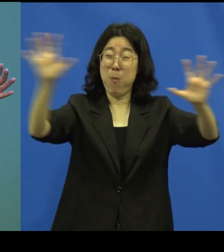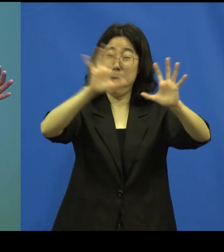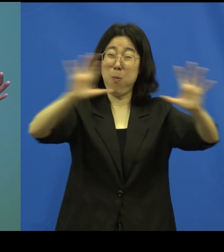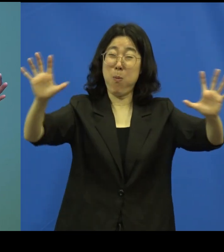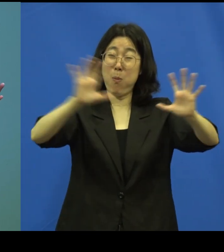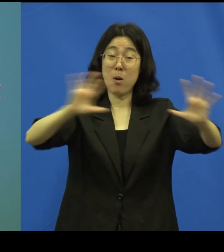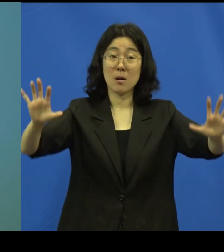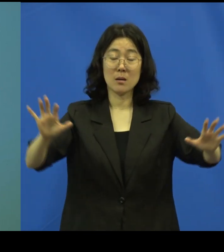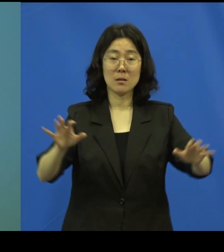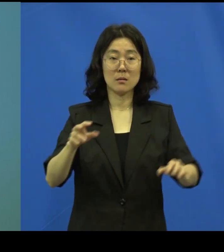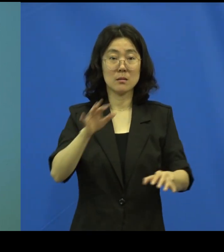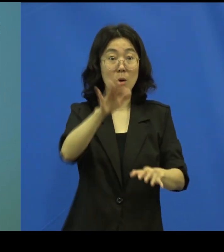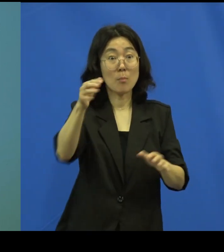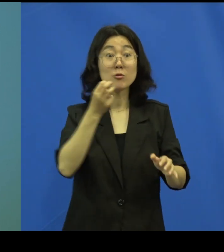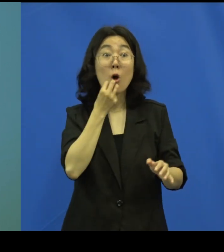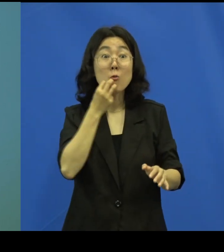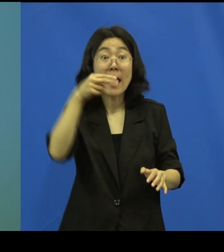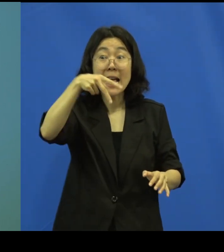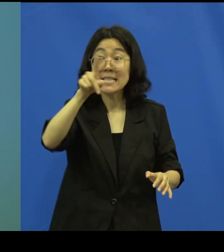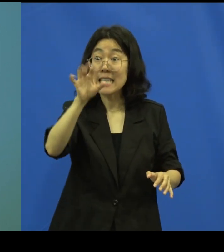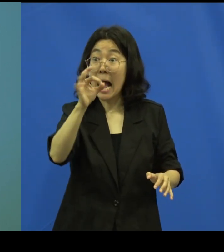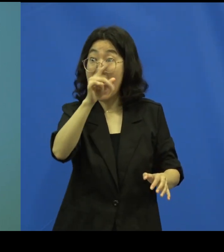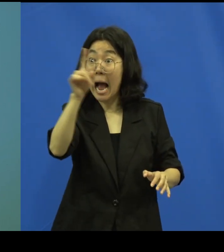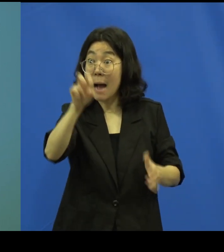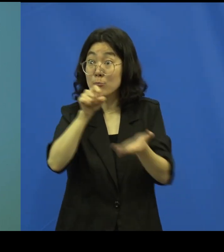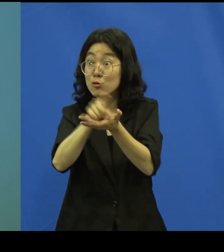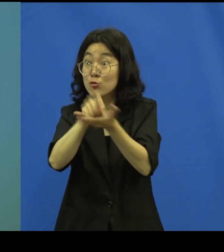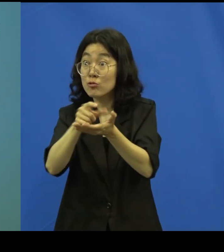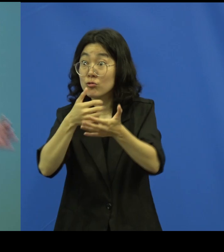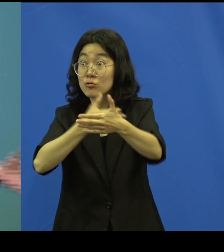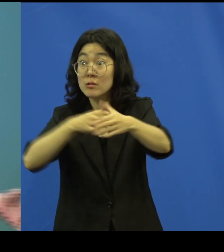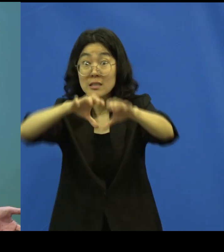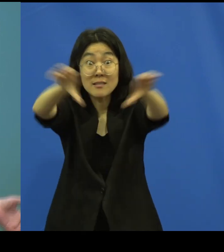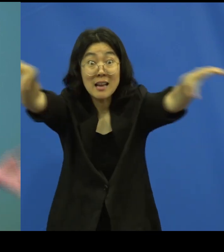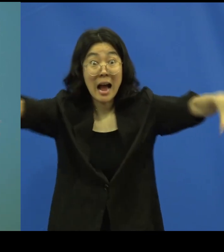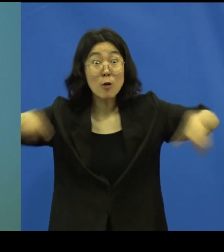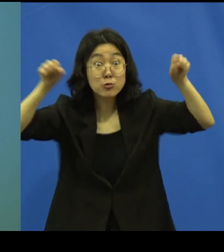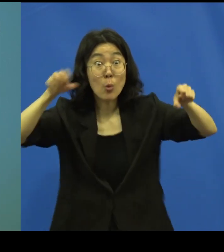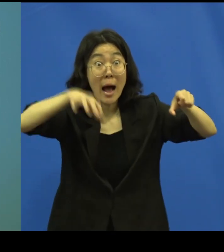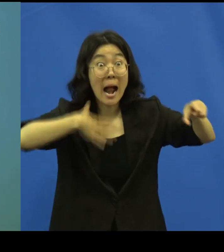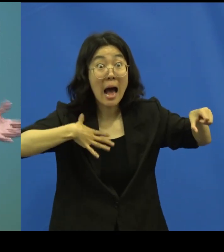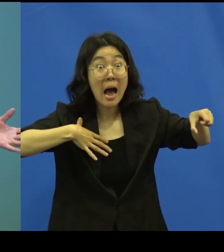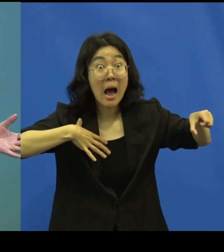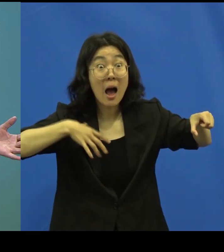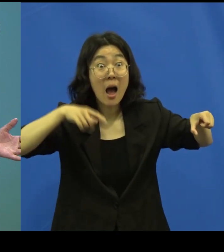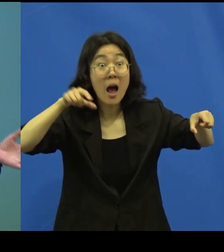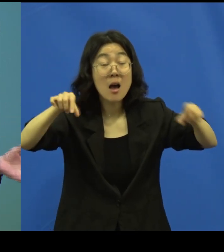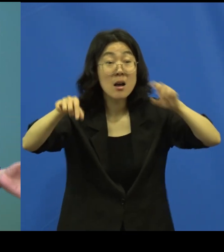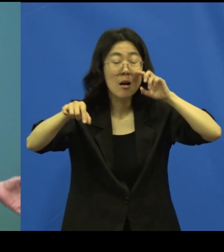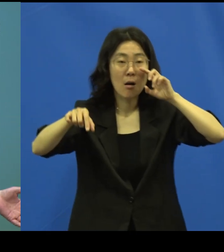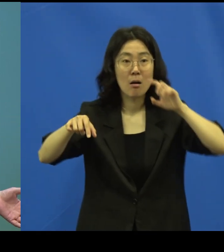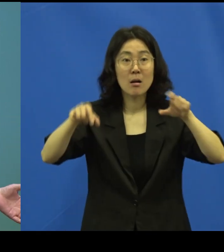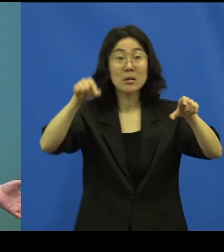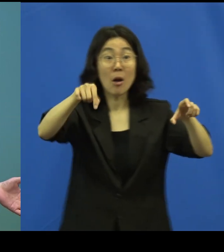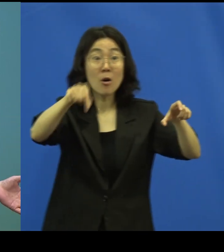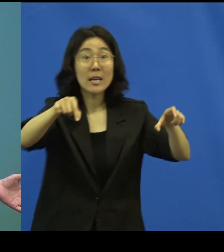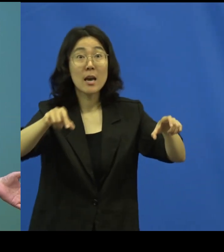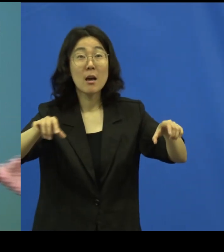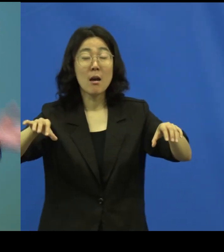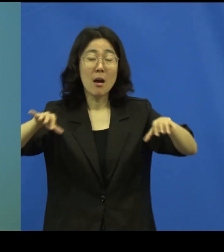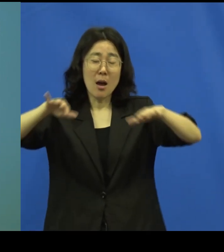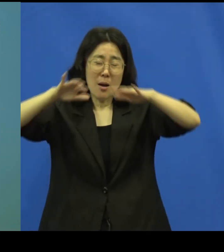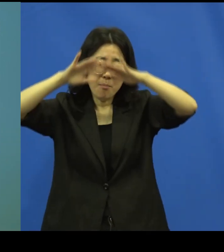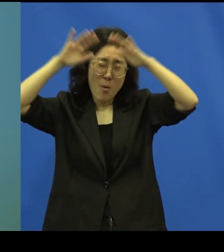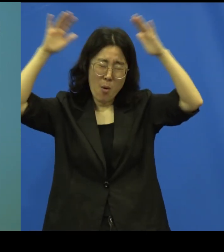스타디움에서, 서울의 상암 경기장에 한 스타디움에 한 7만 명 들어가나요? 그게 크리스찬들이 모인 게 아니고 온